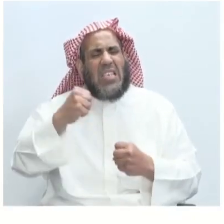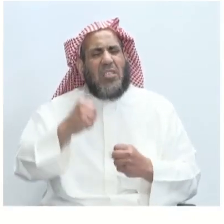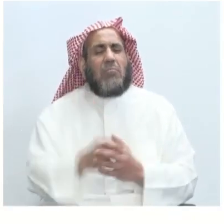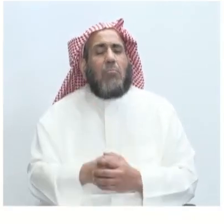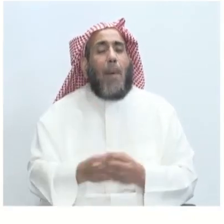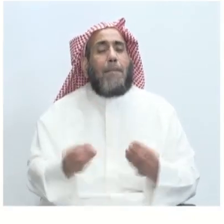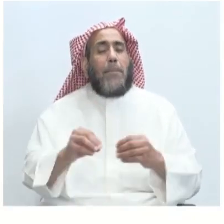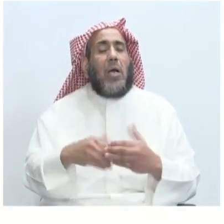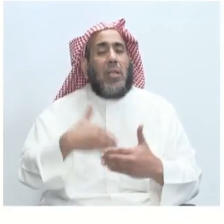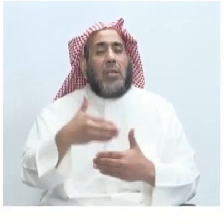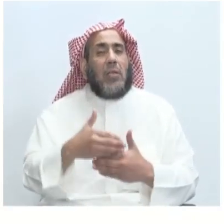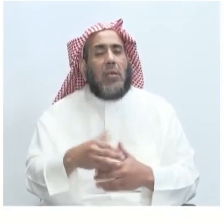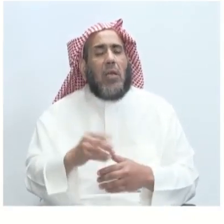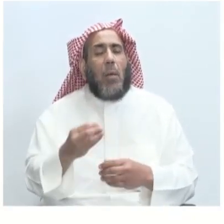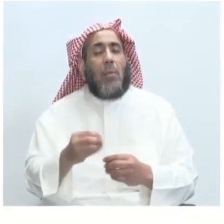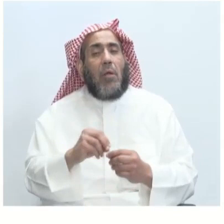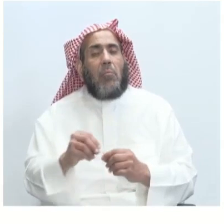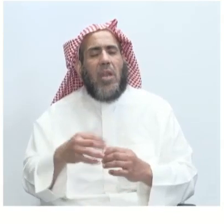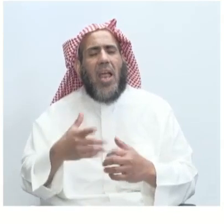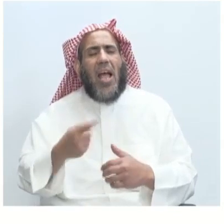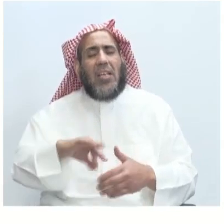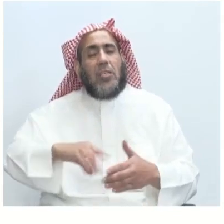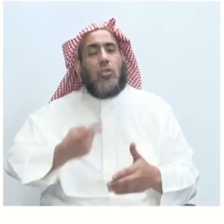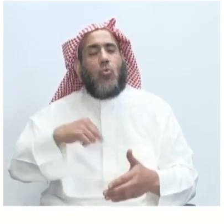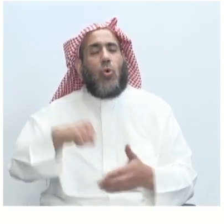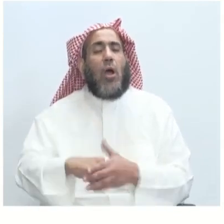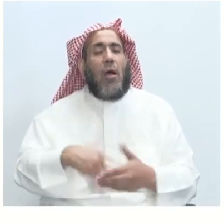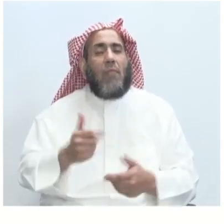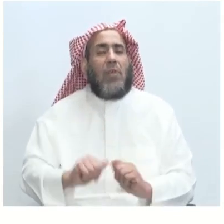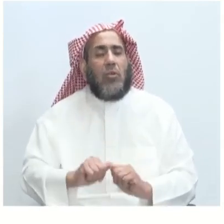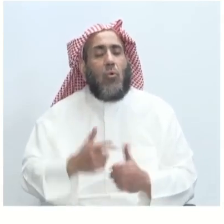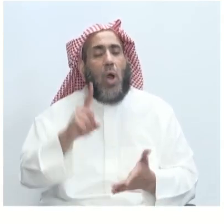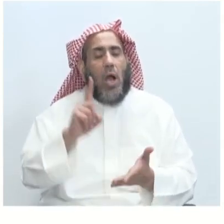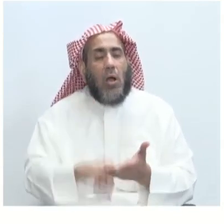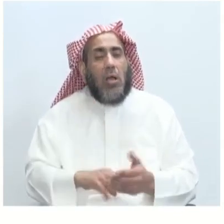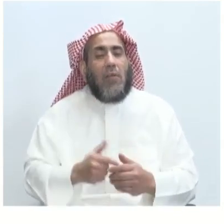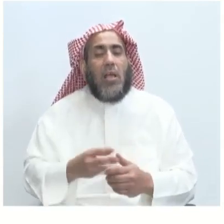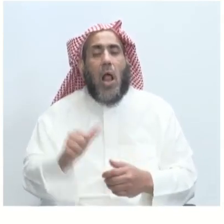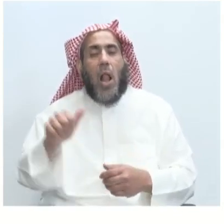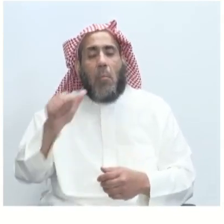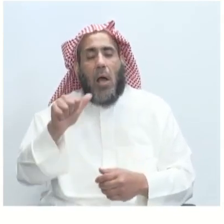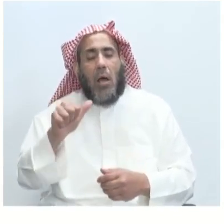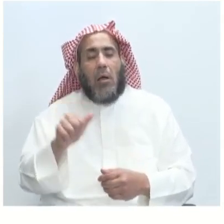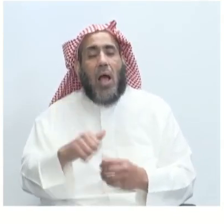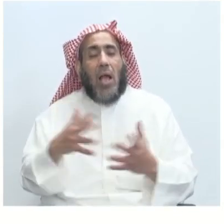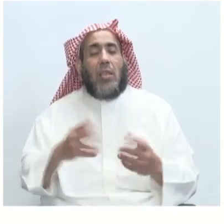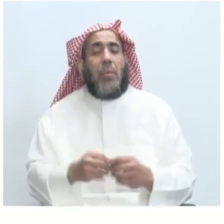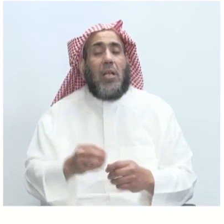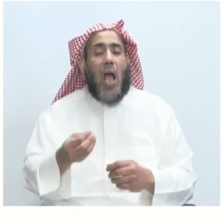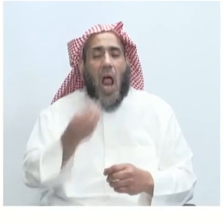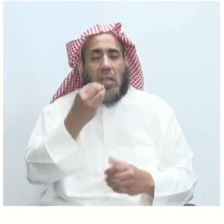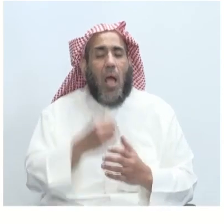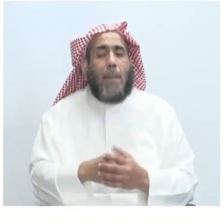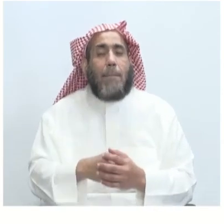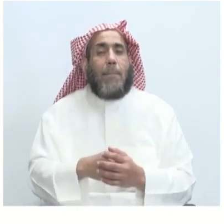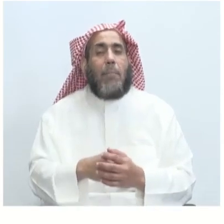فبعد ذلك يرى ما لديه من حاجه اخرى فيلب فكانت حاجته الى الماء اكثر من حاجته الى